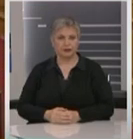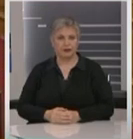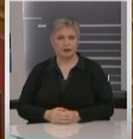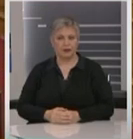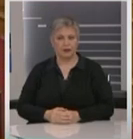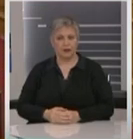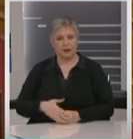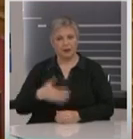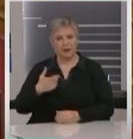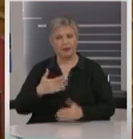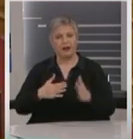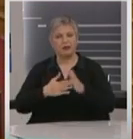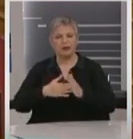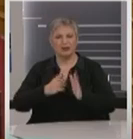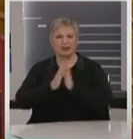Υπάρχει κούραση γι' αυτό.